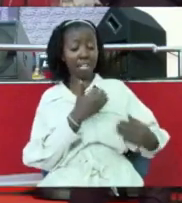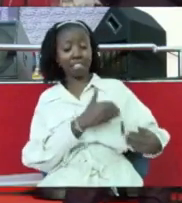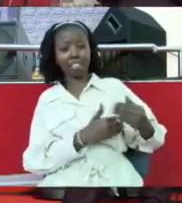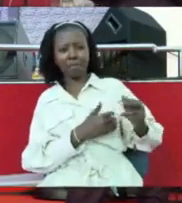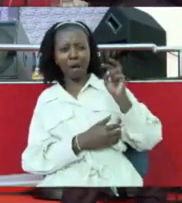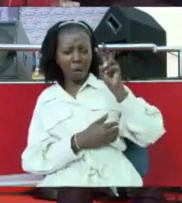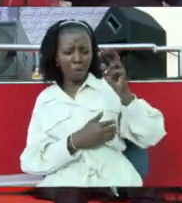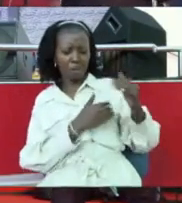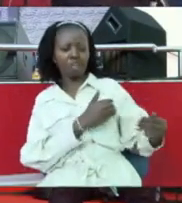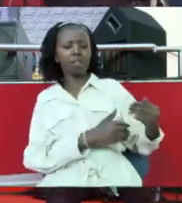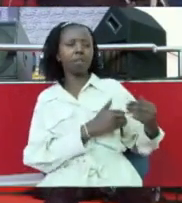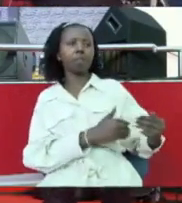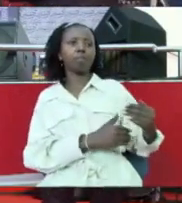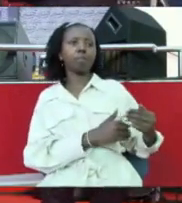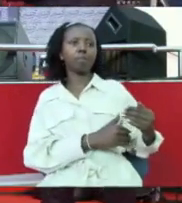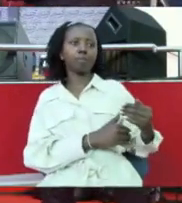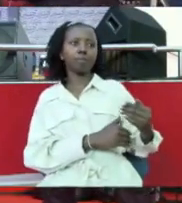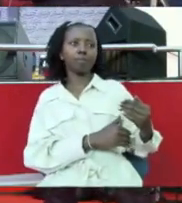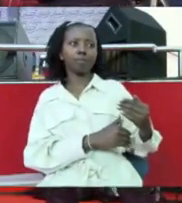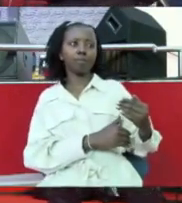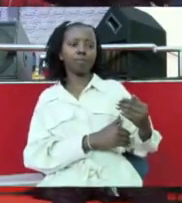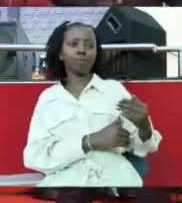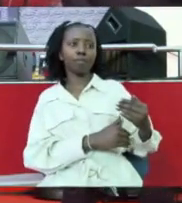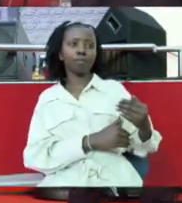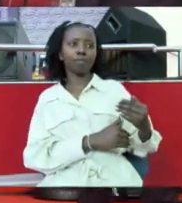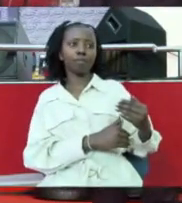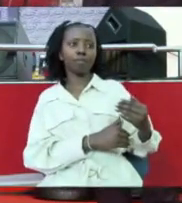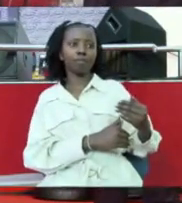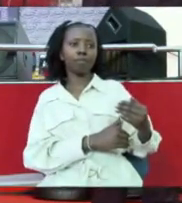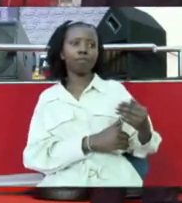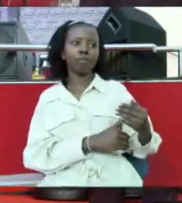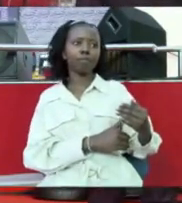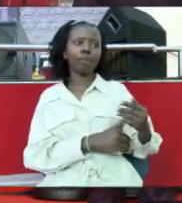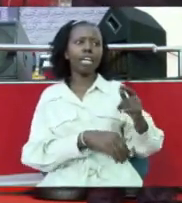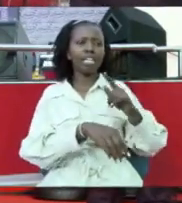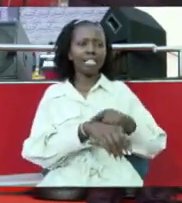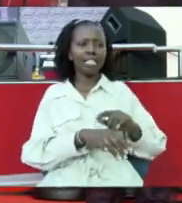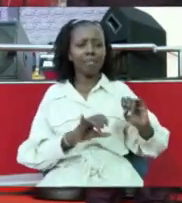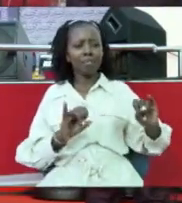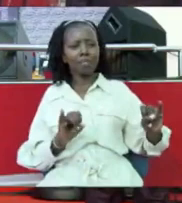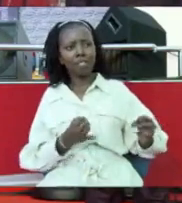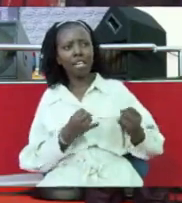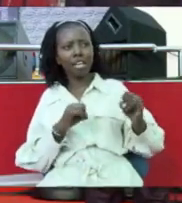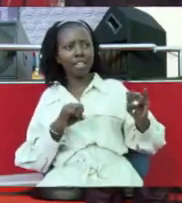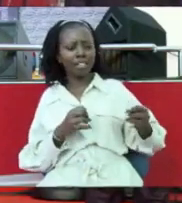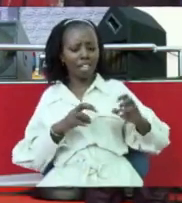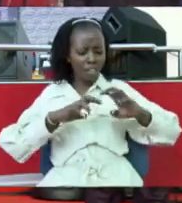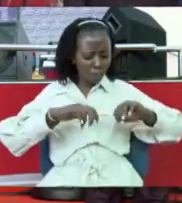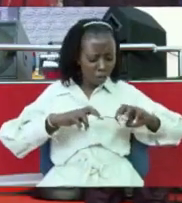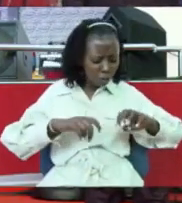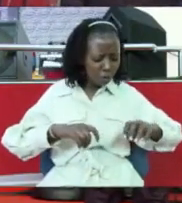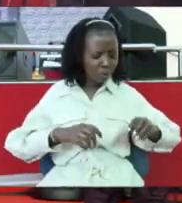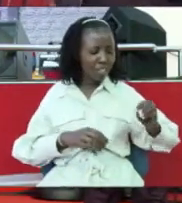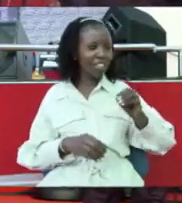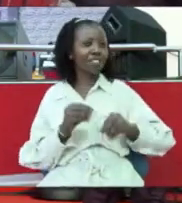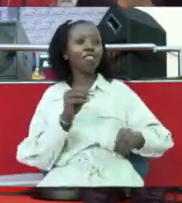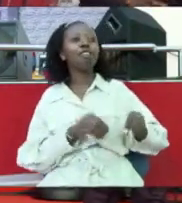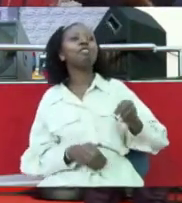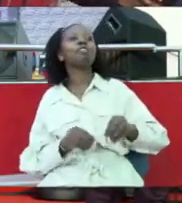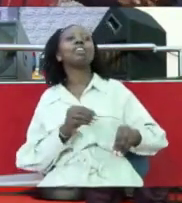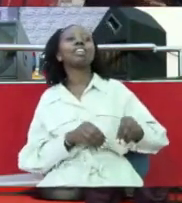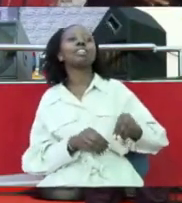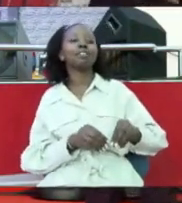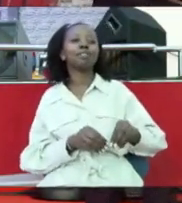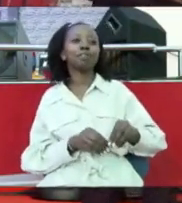neighbor. Utashangazwa sana na jirani yako. Mwangalie tu. As he tries to look for it. Ata